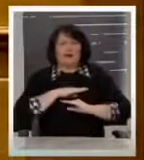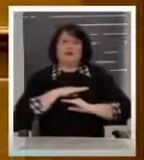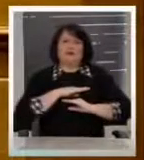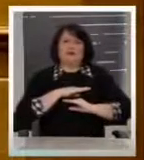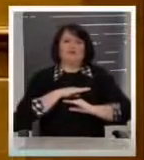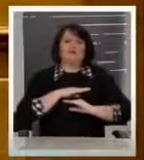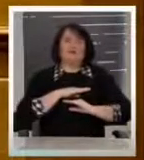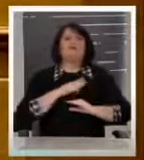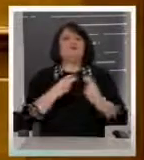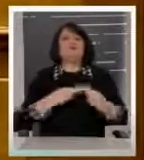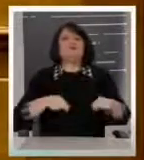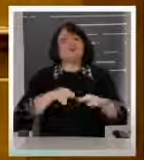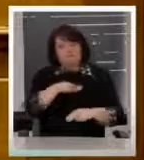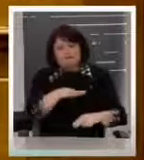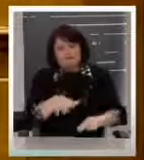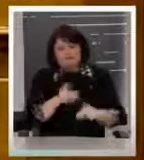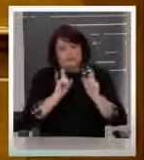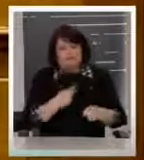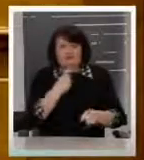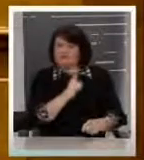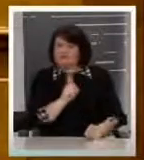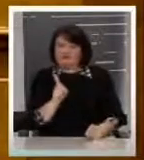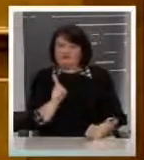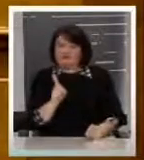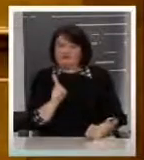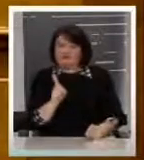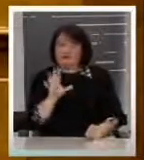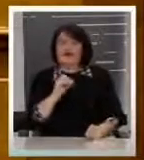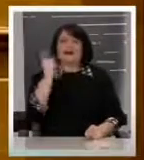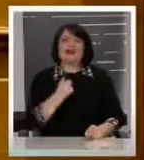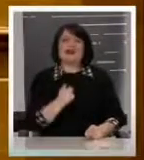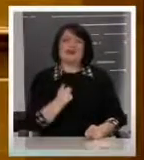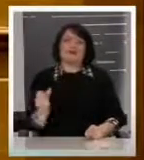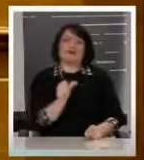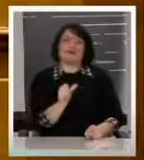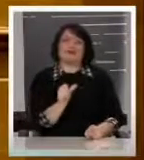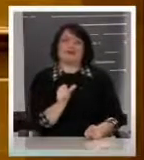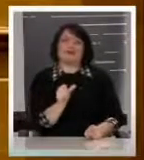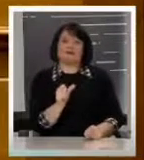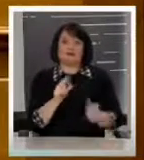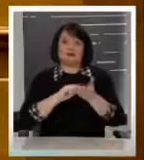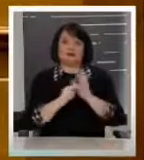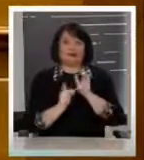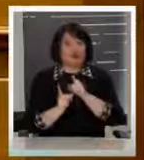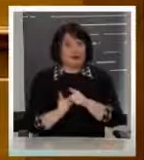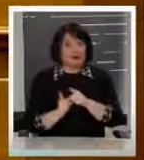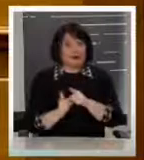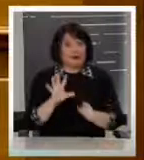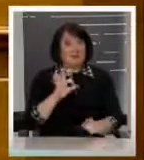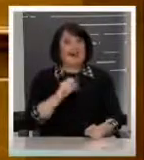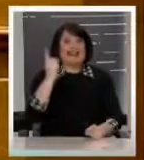ΣΤΕ, τους δώσατε το 50%. Και τους δώσατε το 50%, προσέξτε, τους δώσατε το